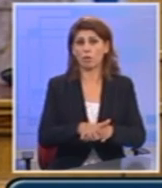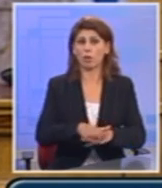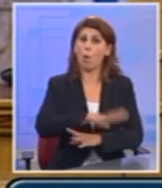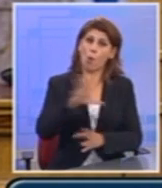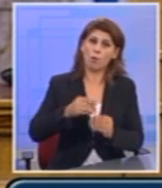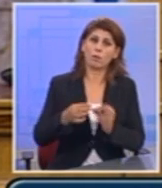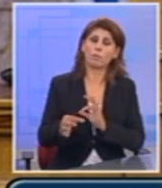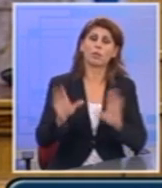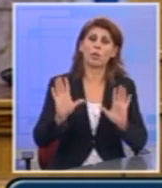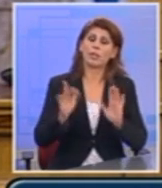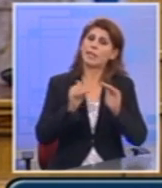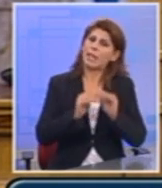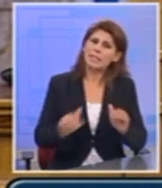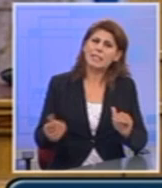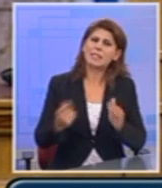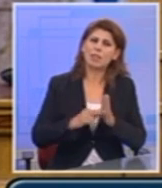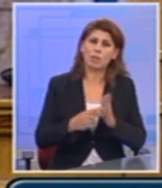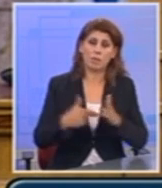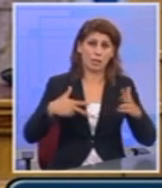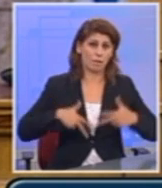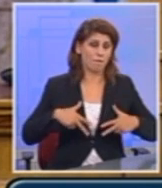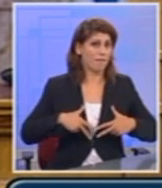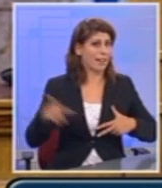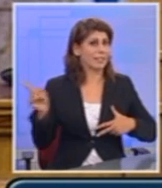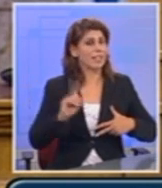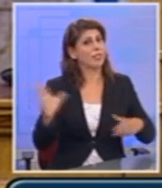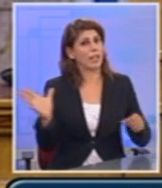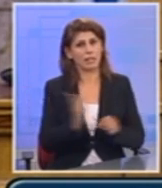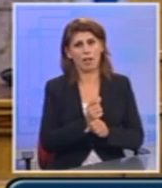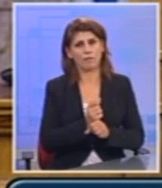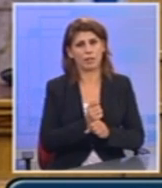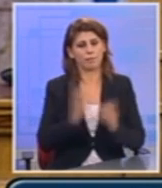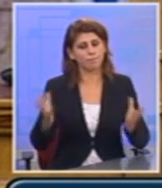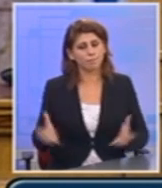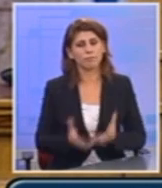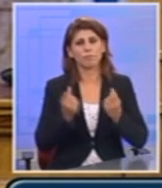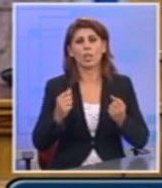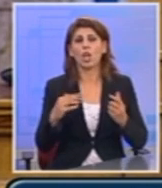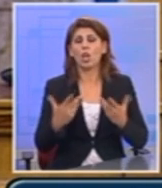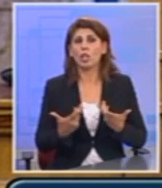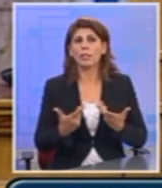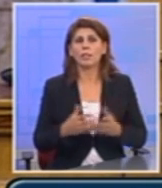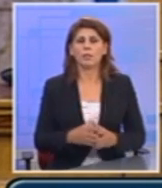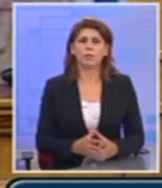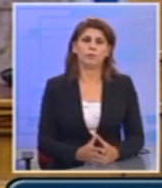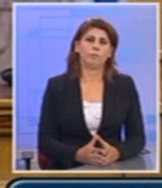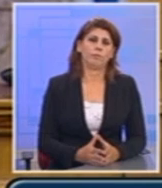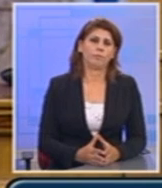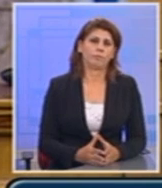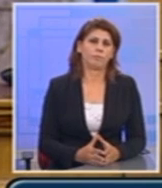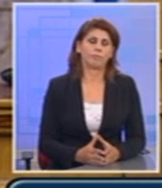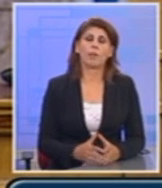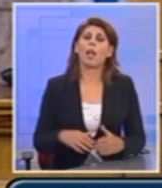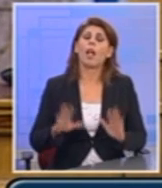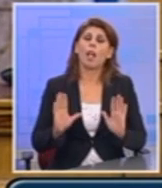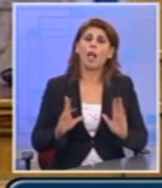και εξυγίανση η κυβέρνηση δεν κατάφερε να διασφαλίσει ότι δεν κατάφερε μάλλον να καταβάλει πρ